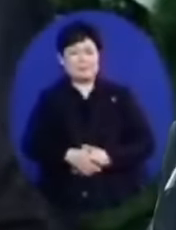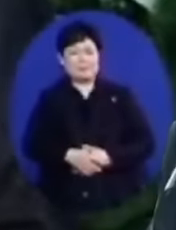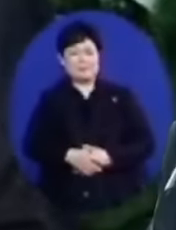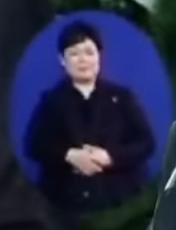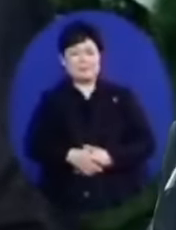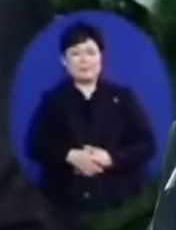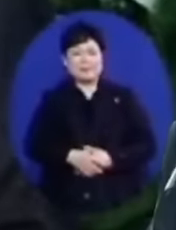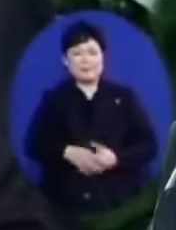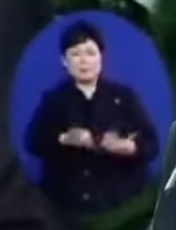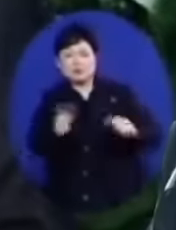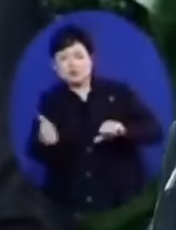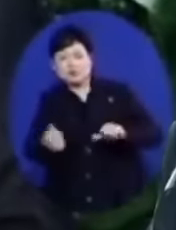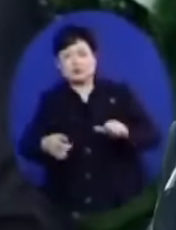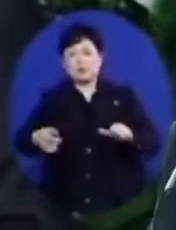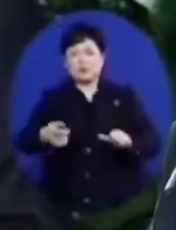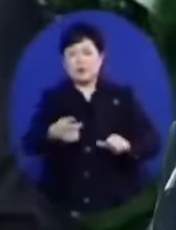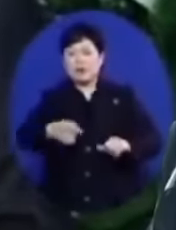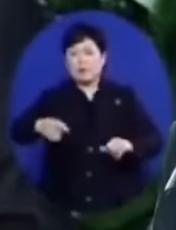죽기도 바쁘게 죽습니다.